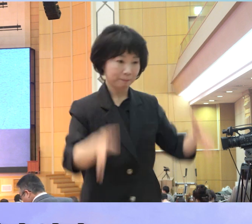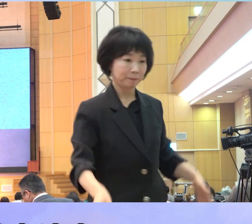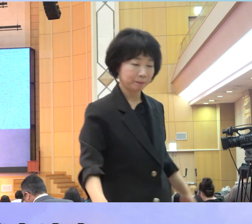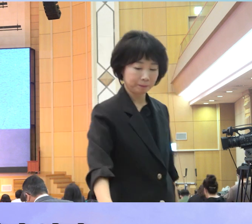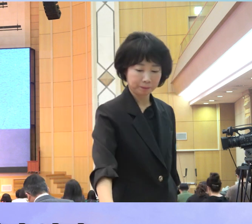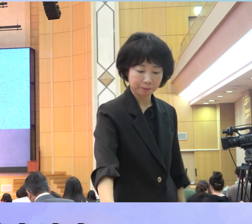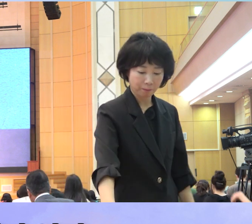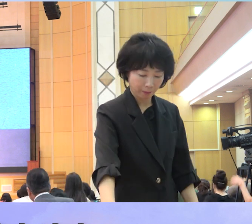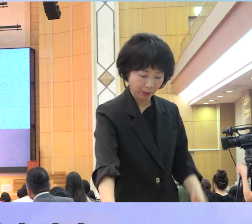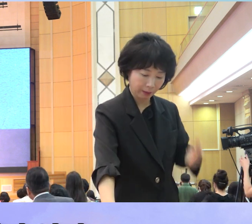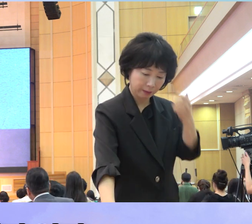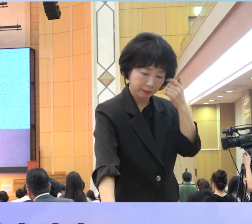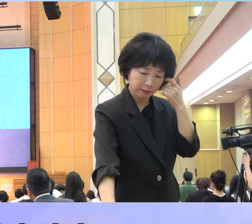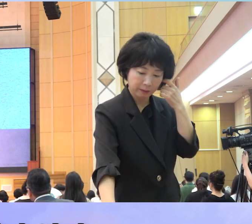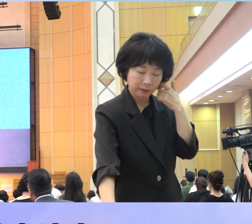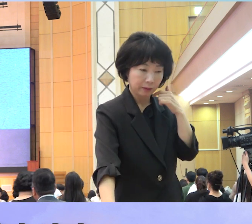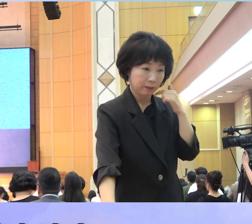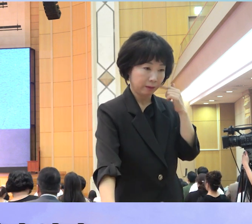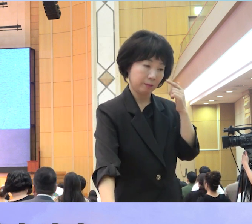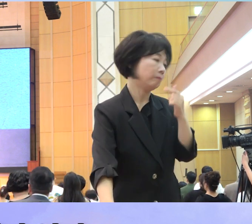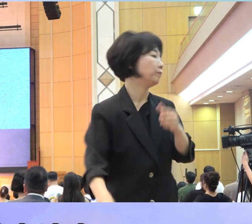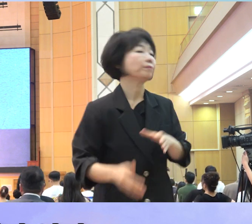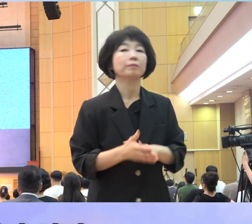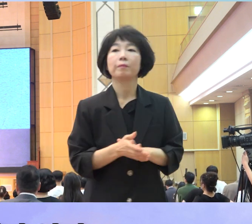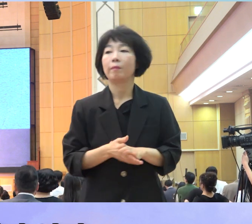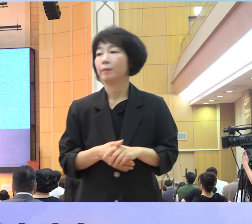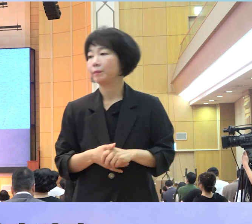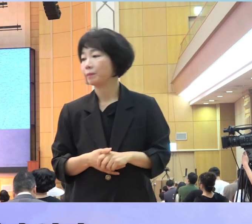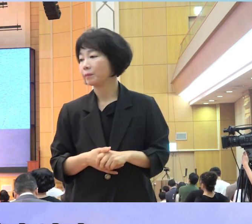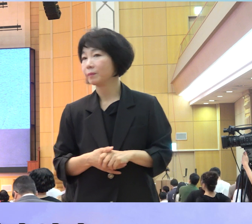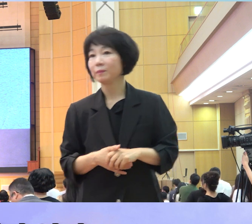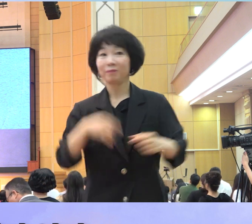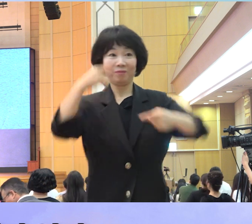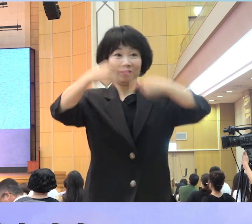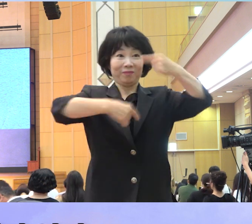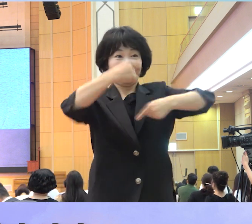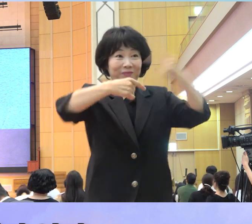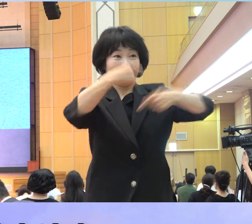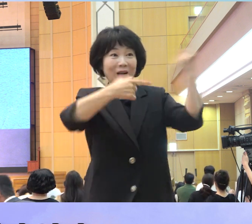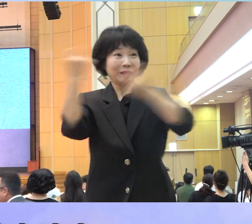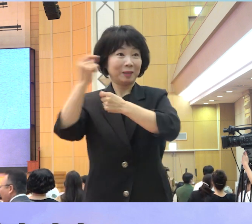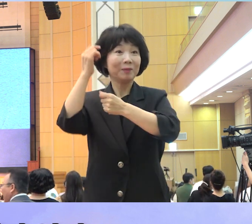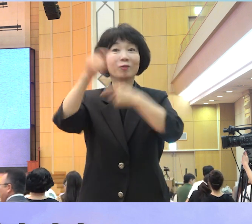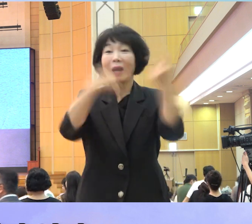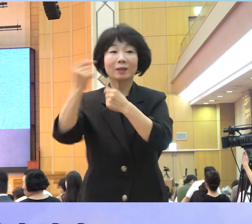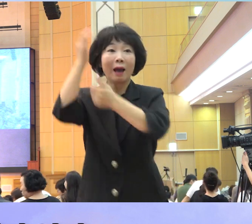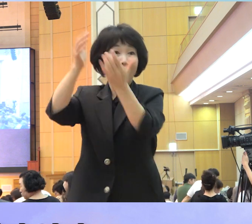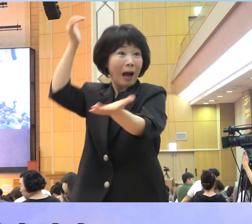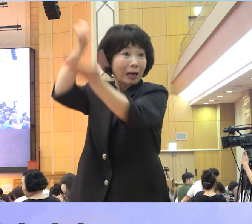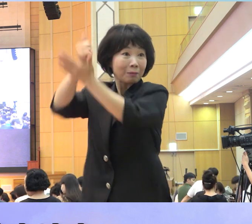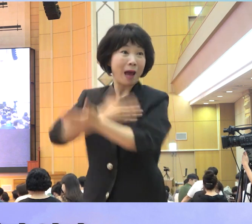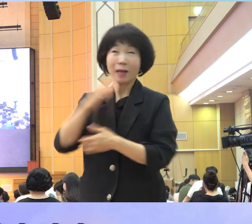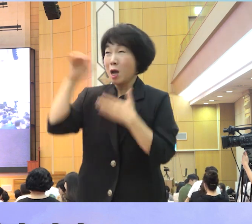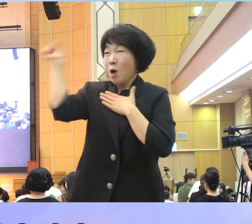옆에 있는 분들과 한번 인사를 나눠보겠습니다. 하나님께서 좋은 것 주십니다.